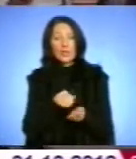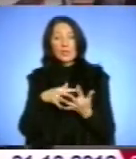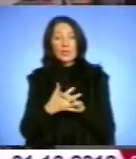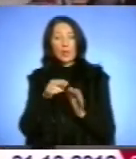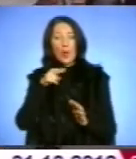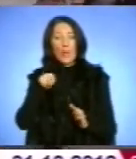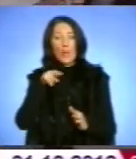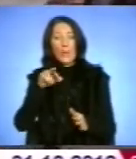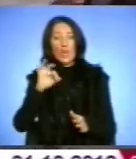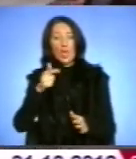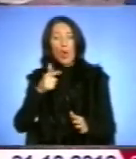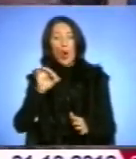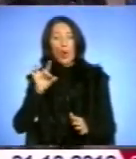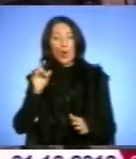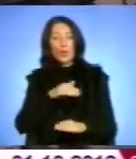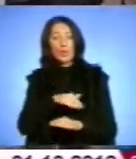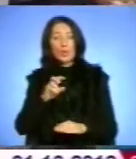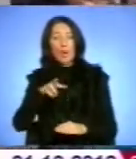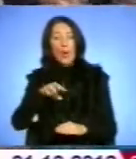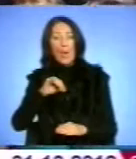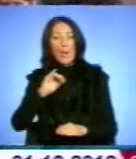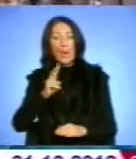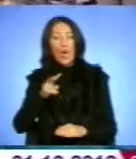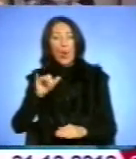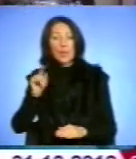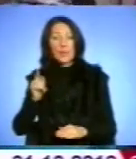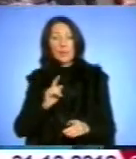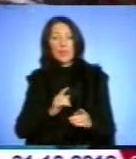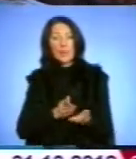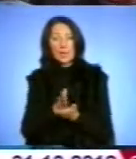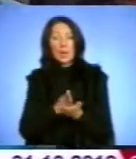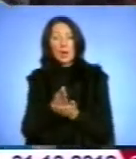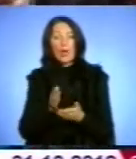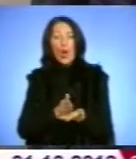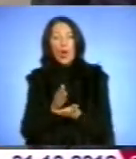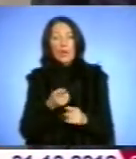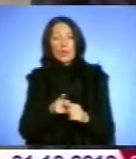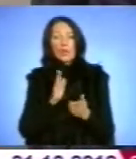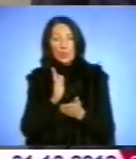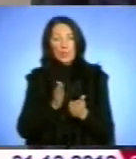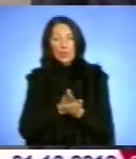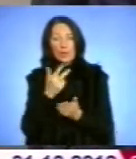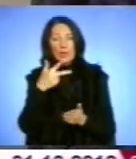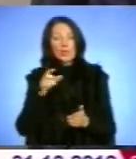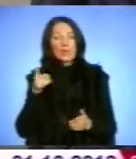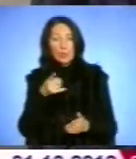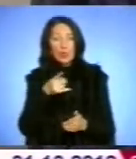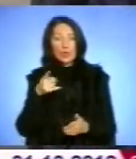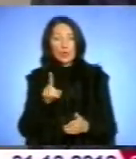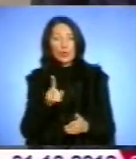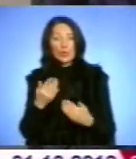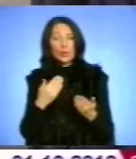вулиці Миколинецькій. Цей напрямок обслуговуватиме понад 30 транспортних засобів. Що стосується